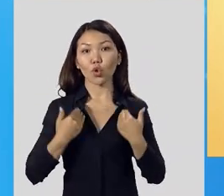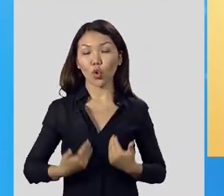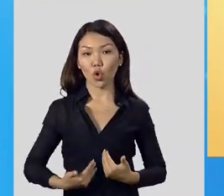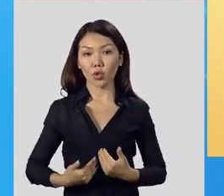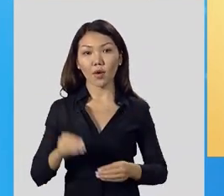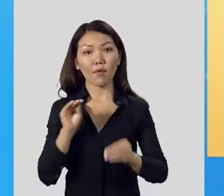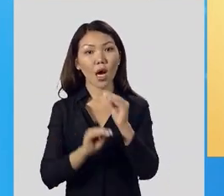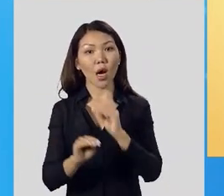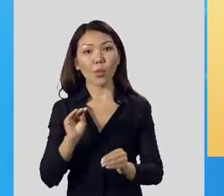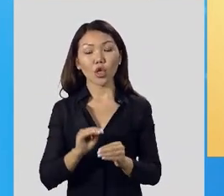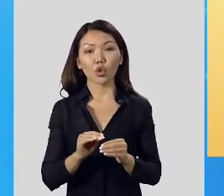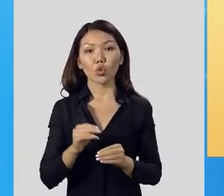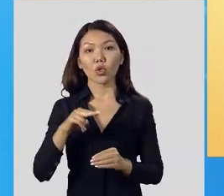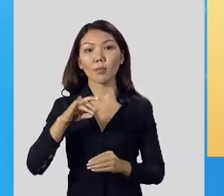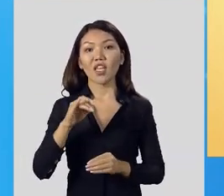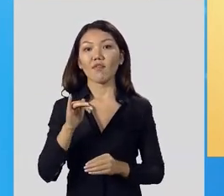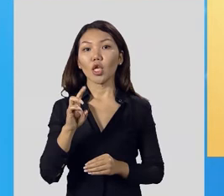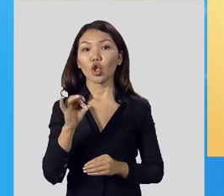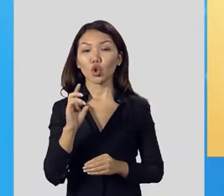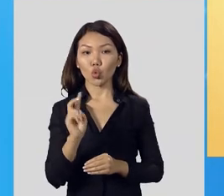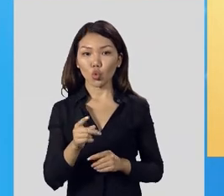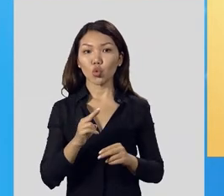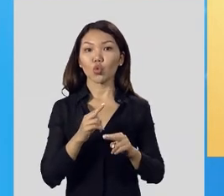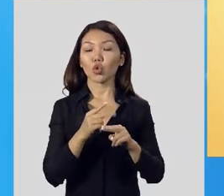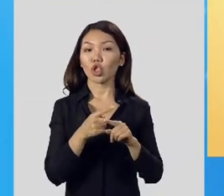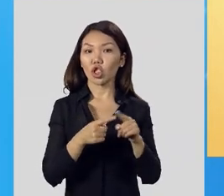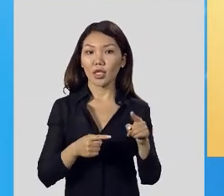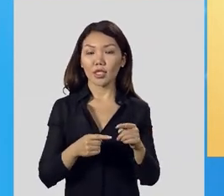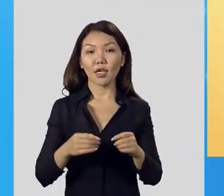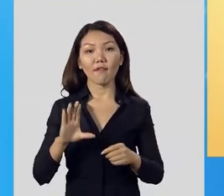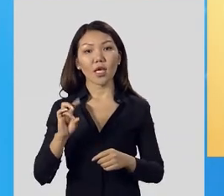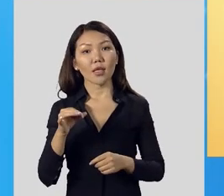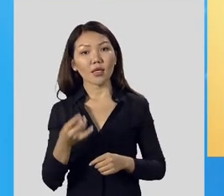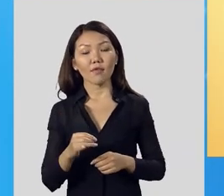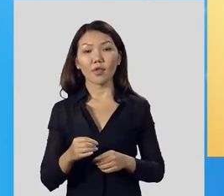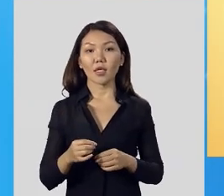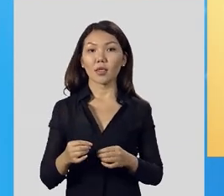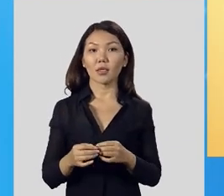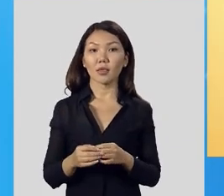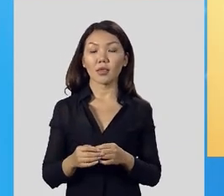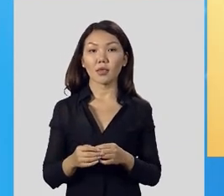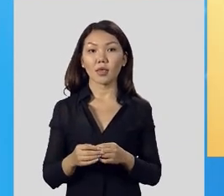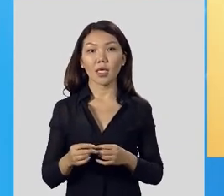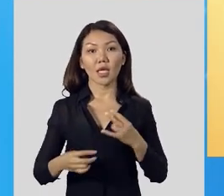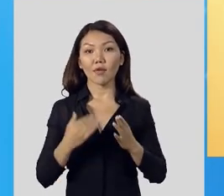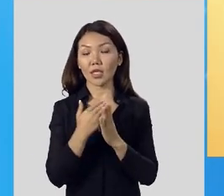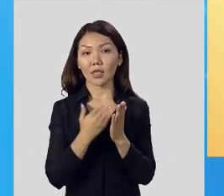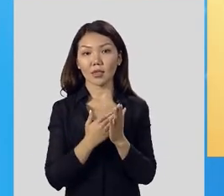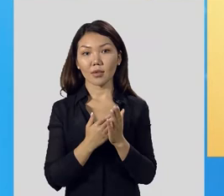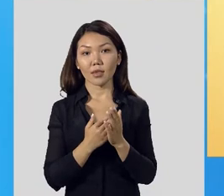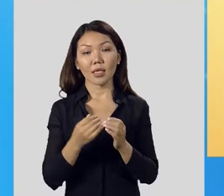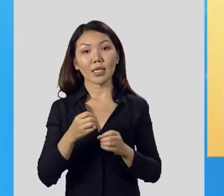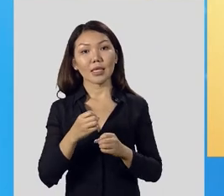образуют периферическую часть вегетативной нервной системы. Центры симпатического